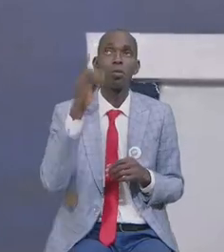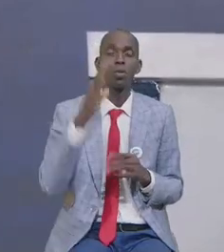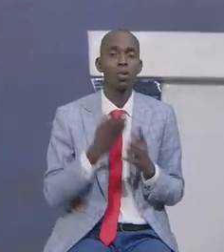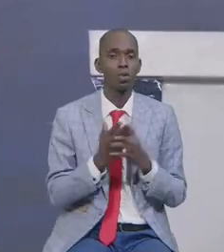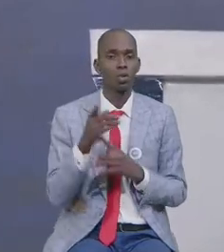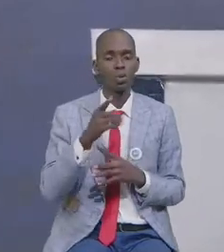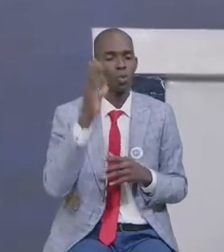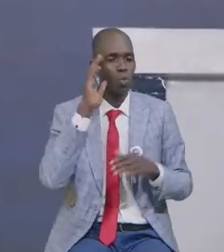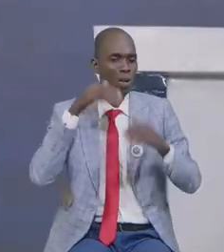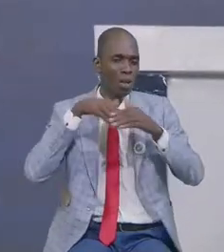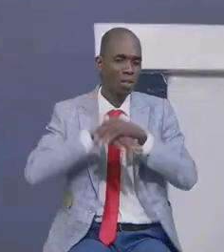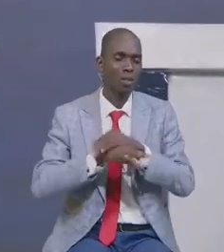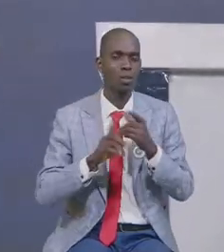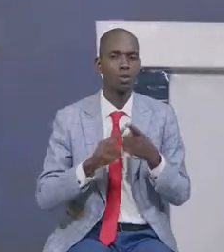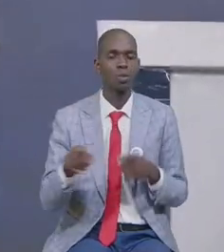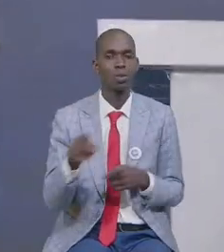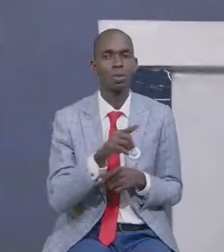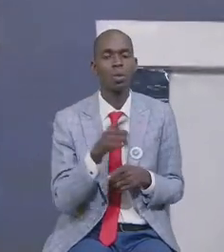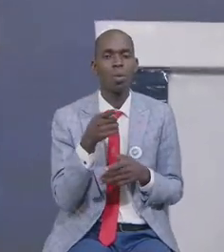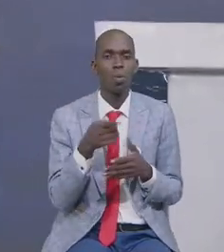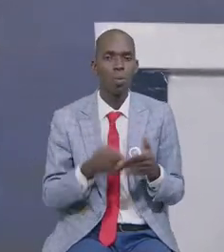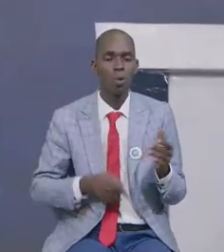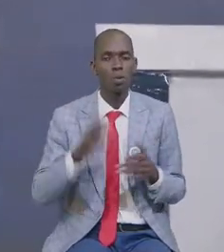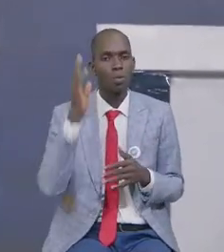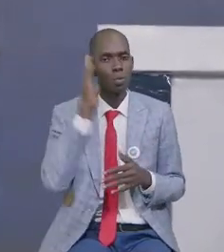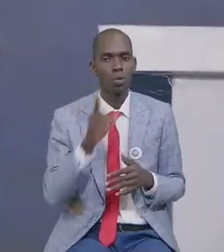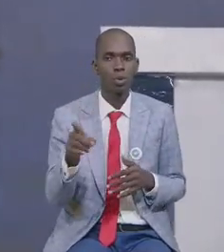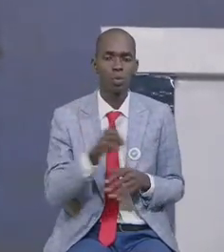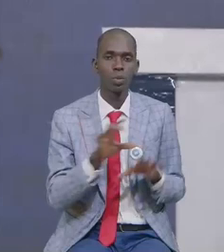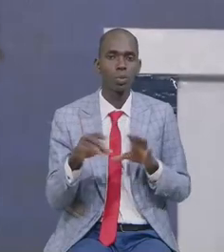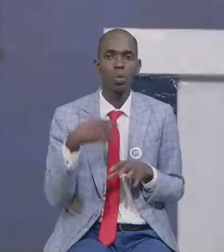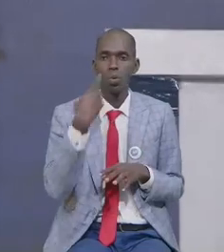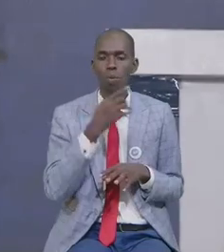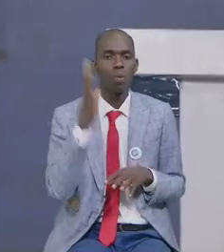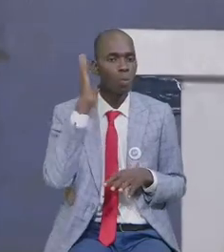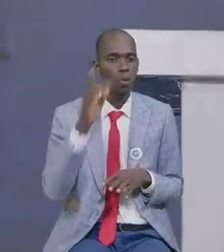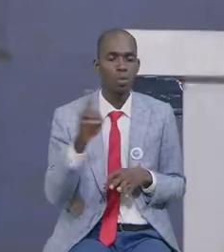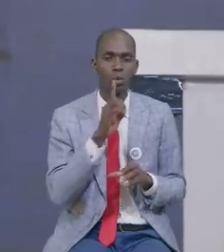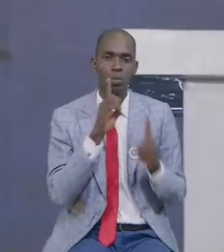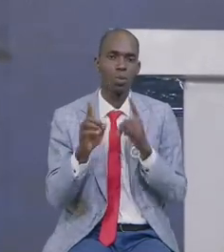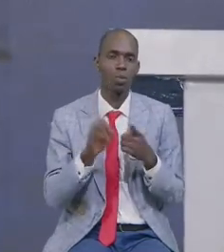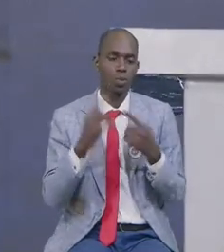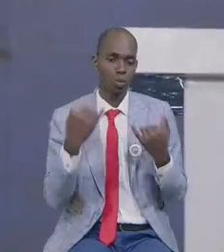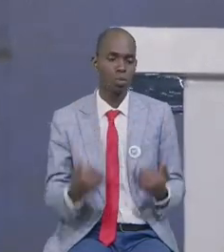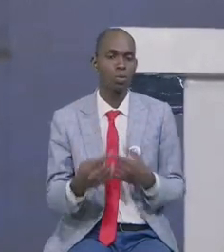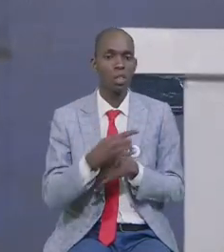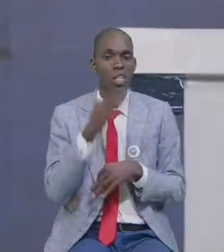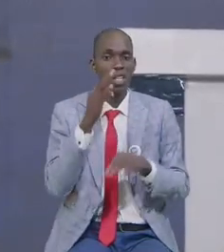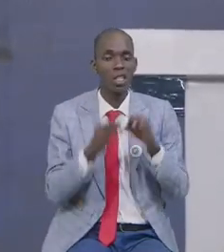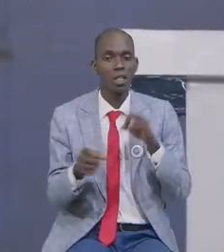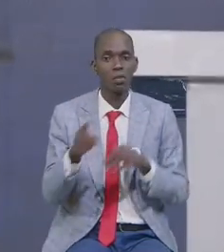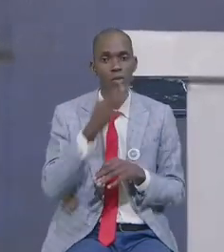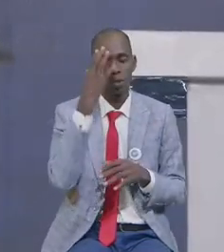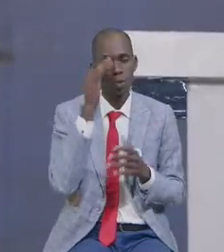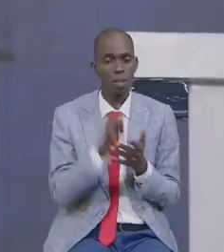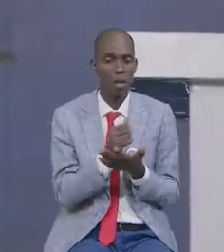va pénétrer le cœur. Que feras-tu? À qui parleras-tu aujourd'hui? Si tu savais que l'échec